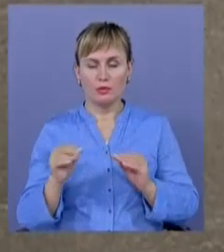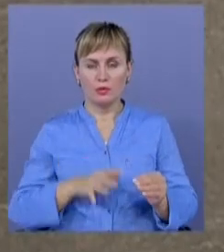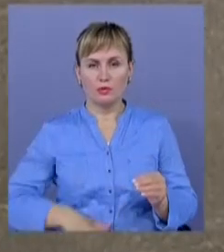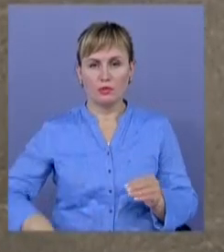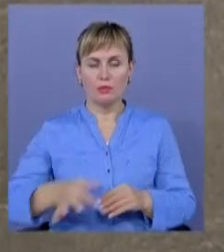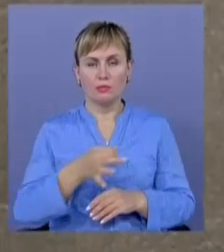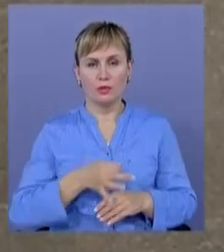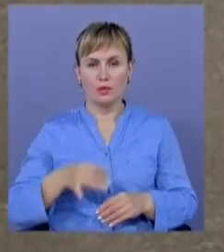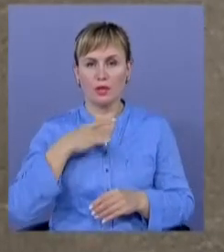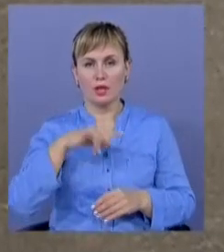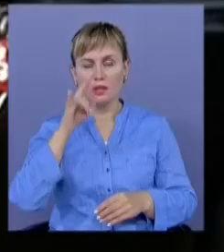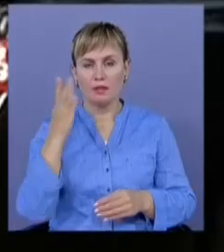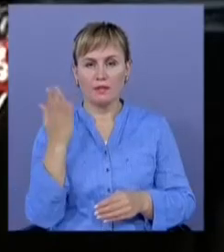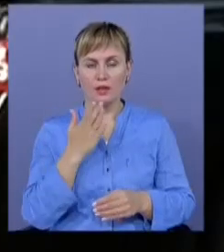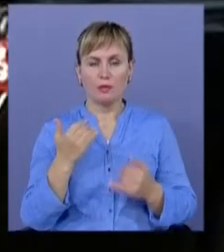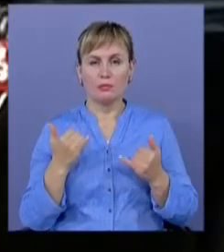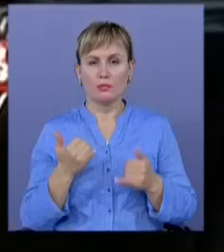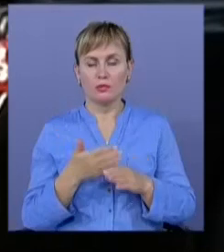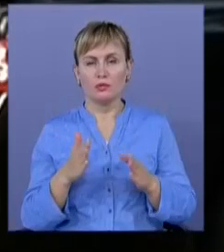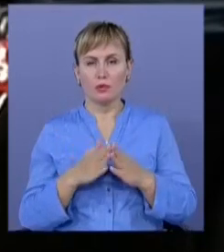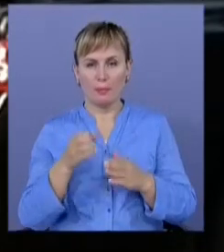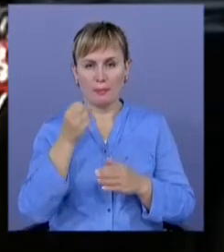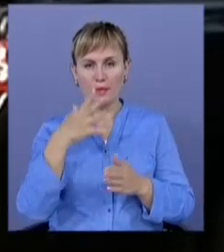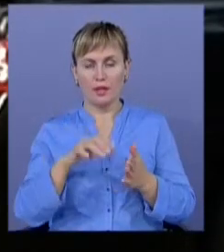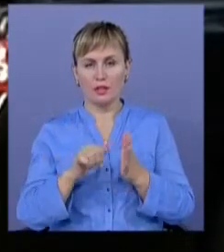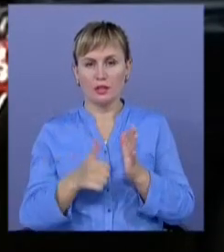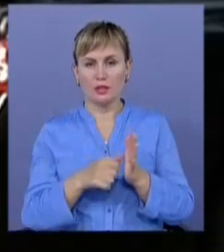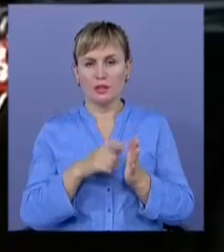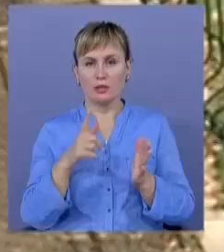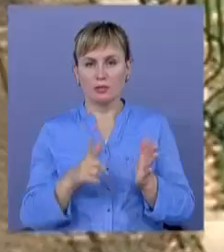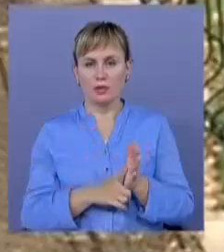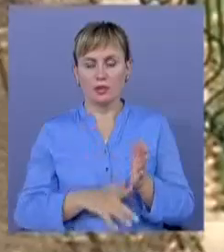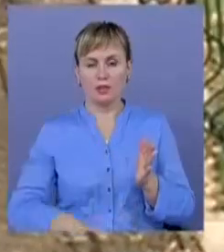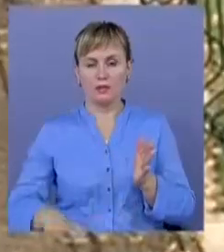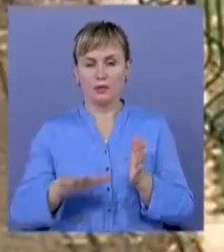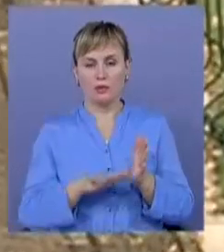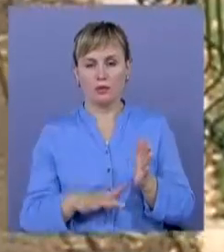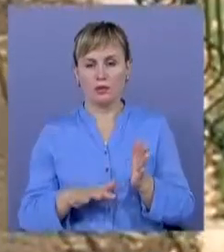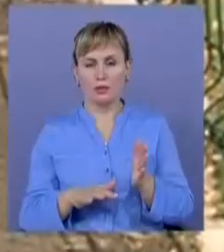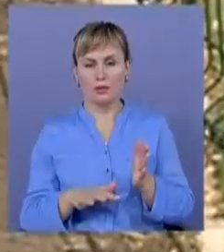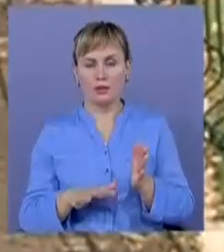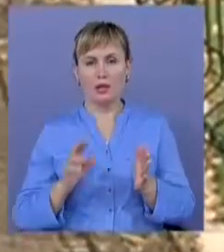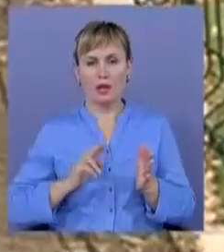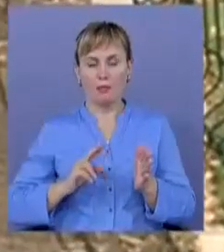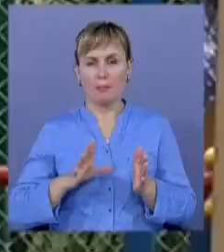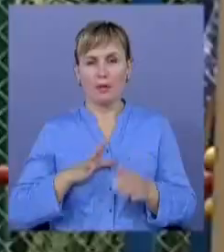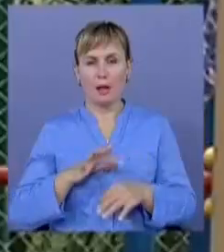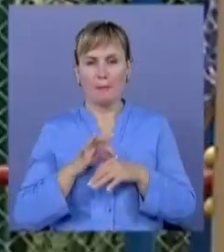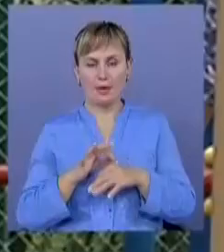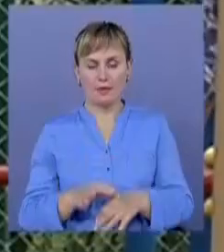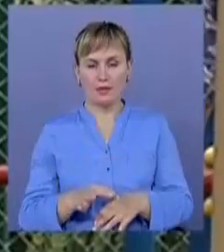в микрорайоне Казафилим. В частности, дом 15, 16 и 17 двор. Работы были